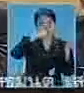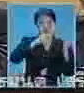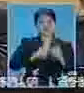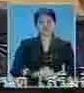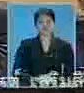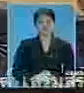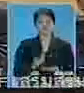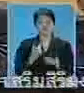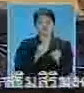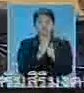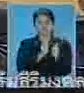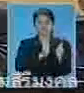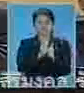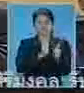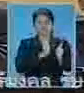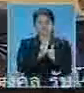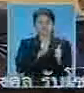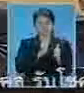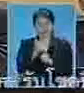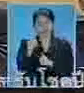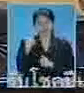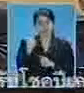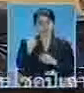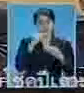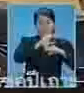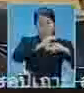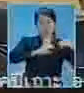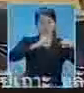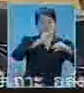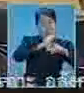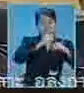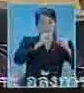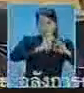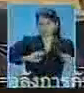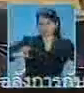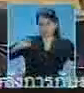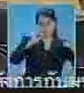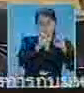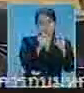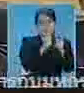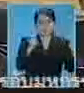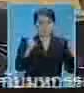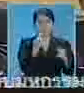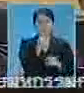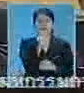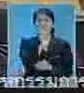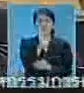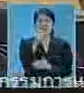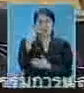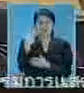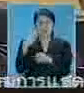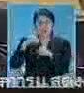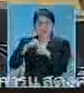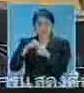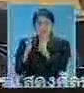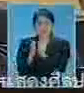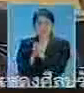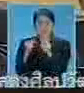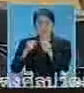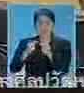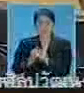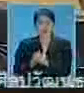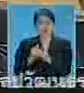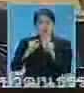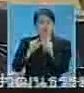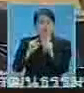ขีดความสามารถในการแข่งขันไม่ได้อยู่ในโครงการใหญ่ๆเท่านั้นแต่อยู่ในความสามารถในการแข่งขันของผู้ประกอบการขนาดเล็กและ